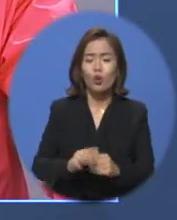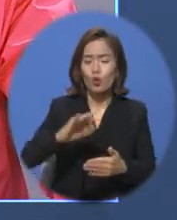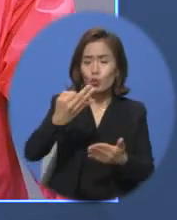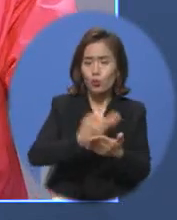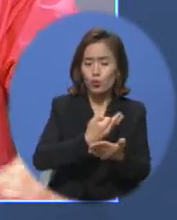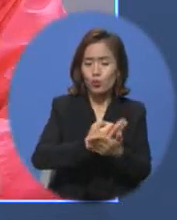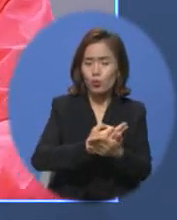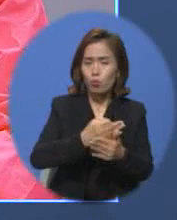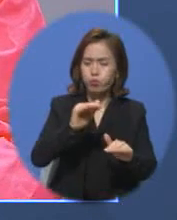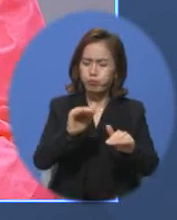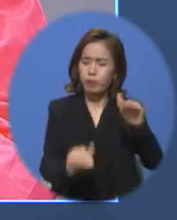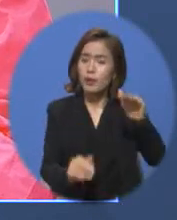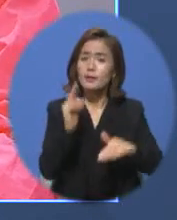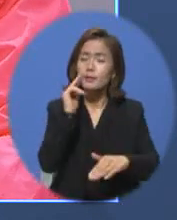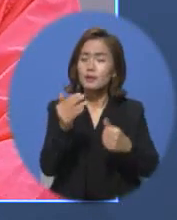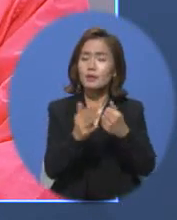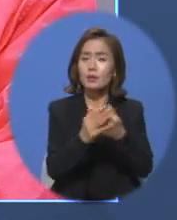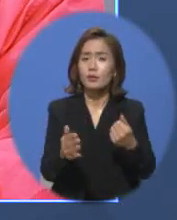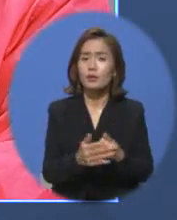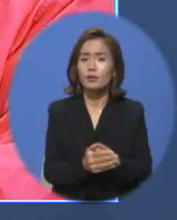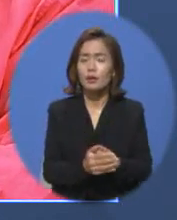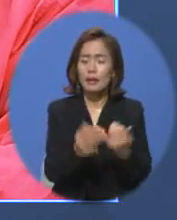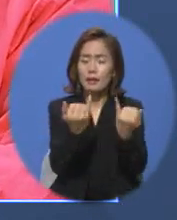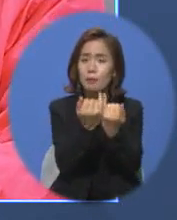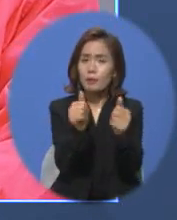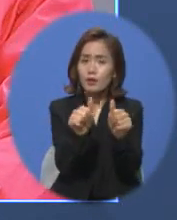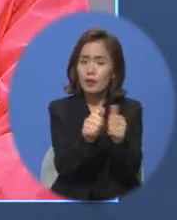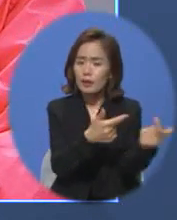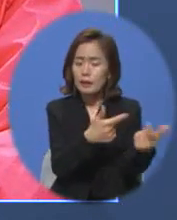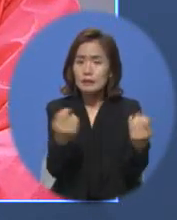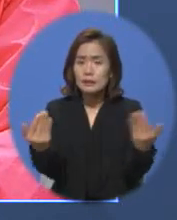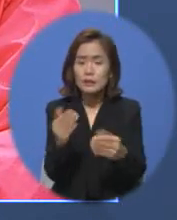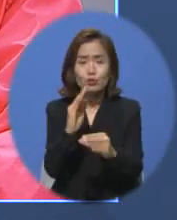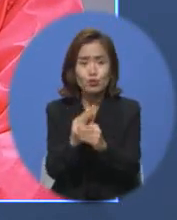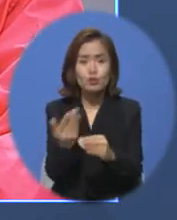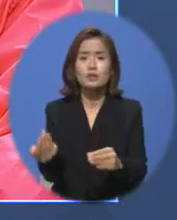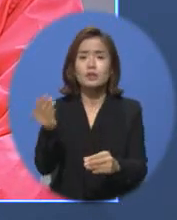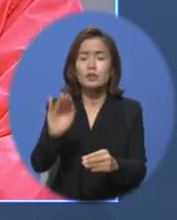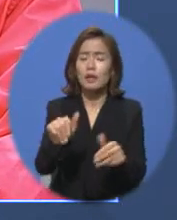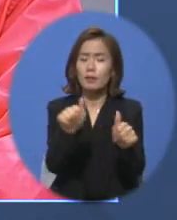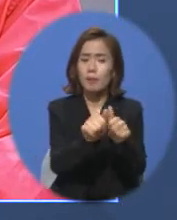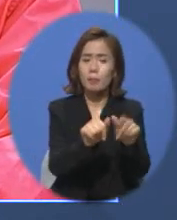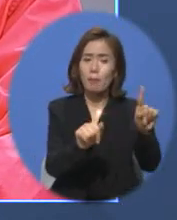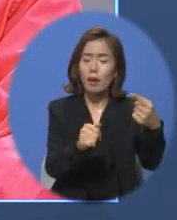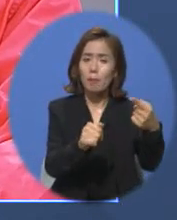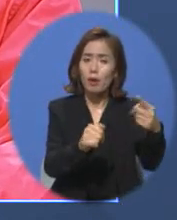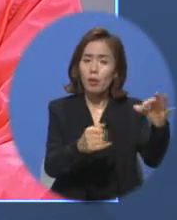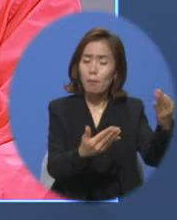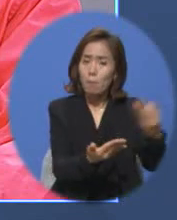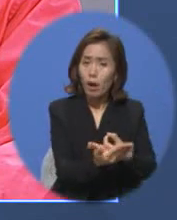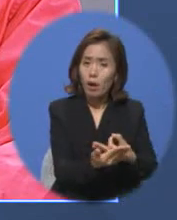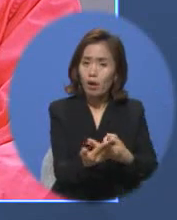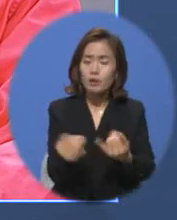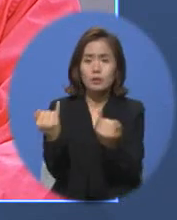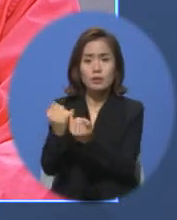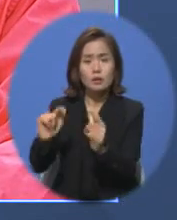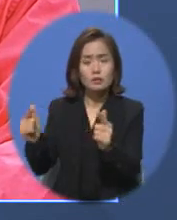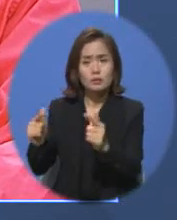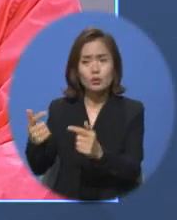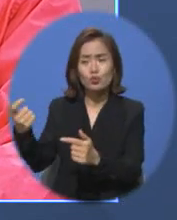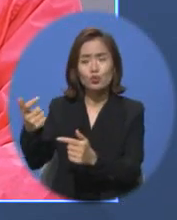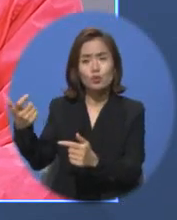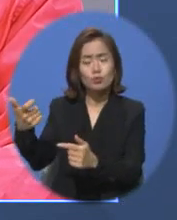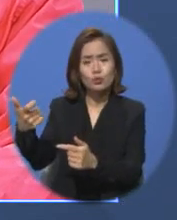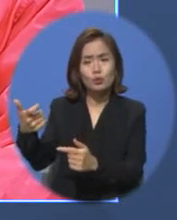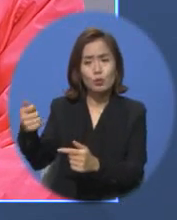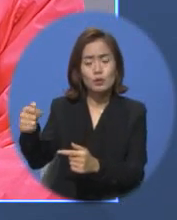격차가매우심각하다. 예를들어,남녀가 같은일을한다고가정했을때,남성이100만원을번다고해도 여성